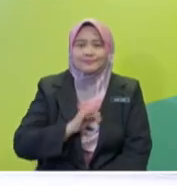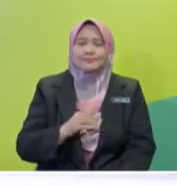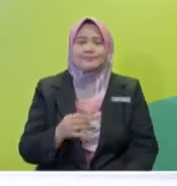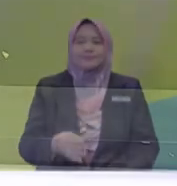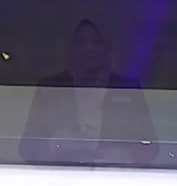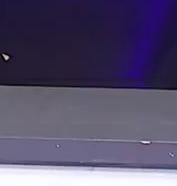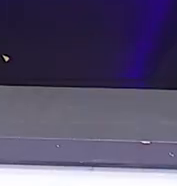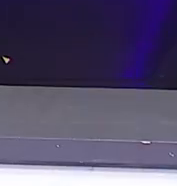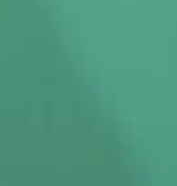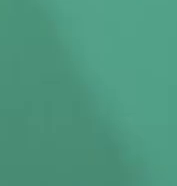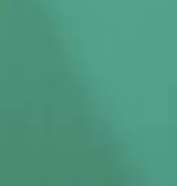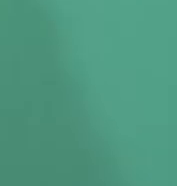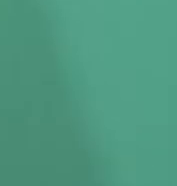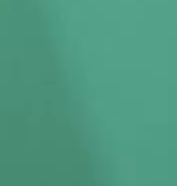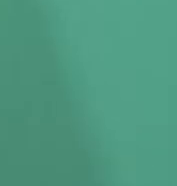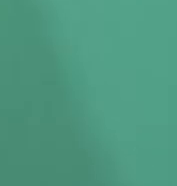dicek gunung